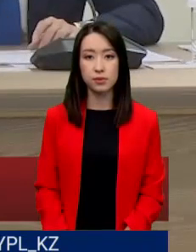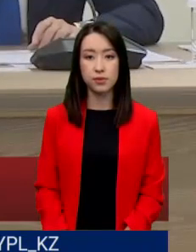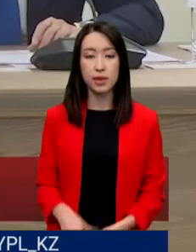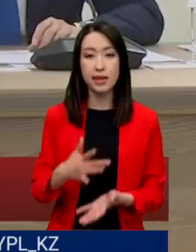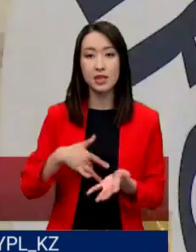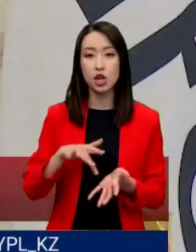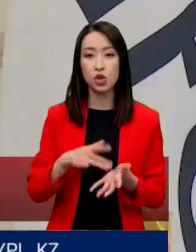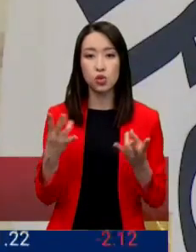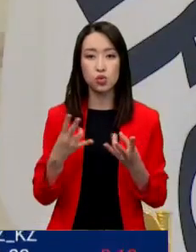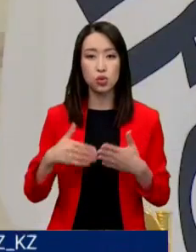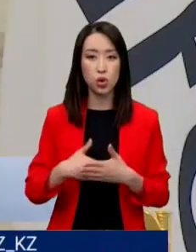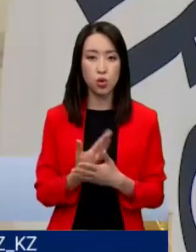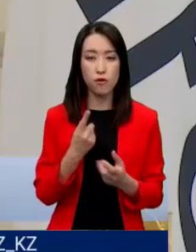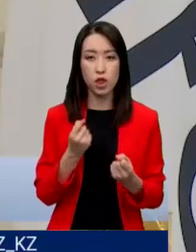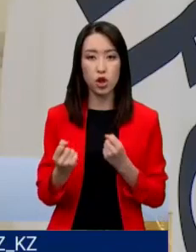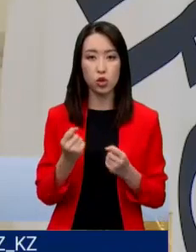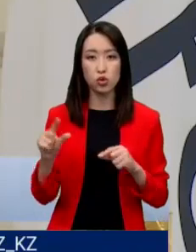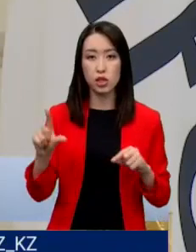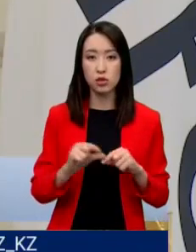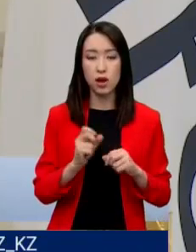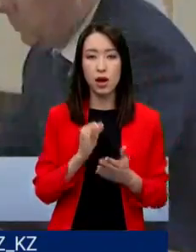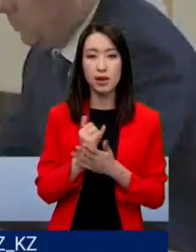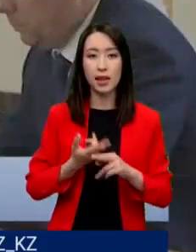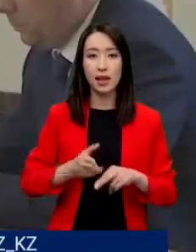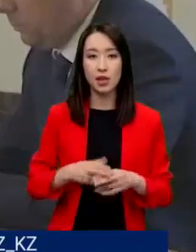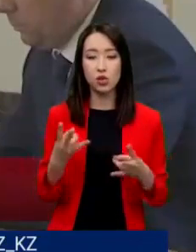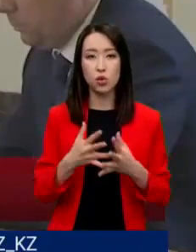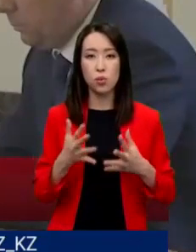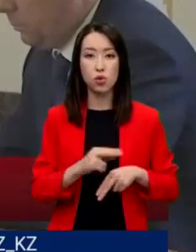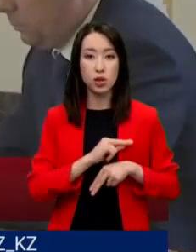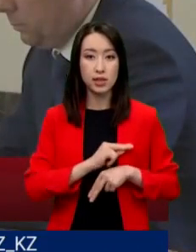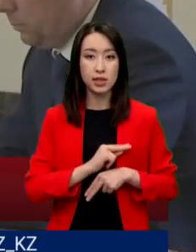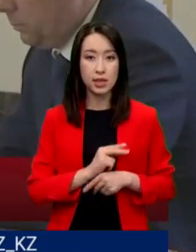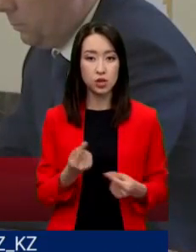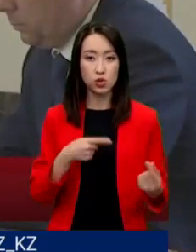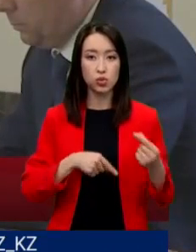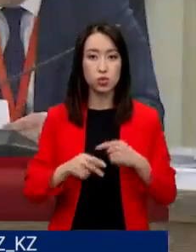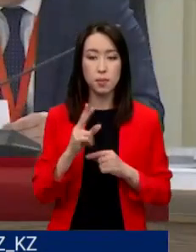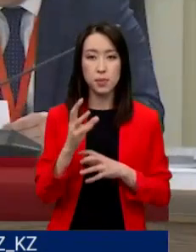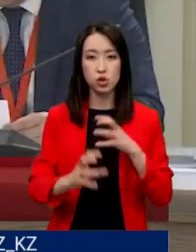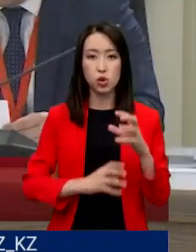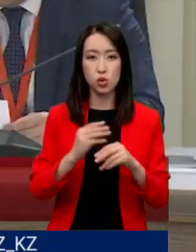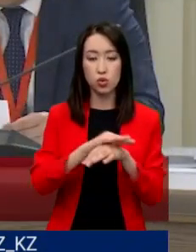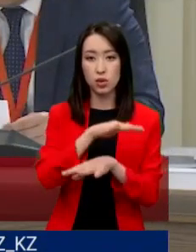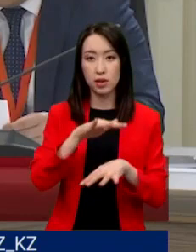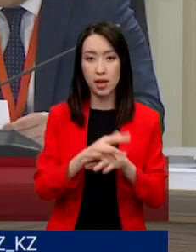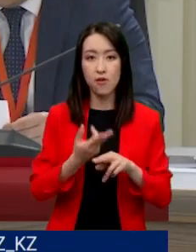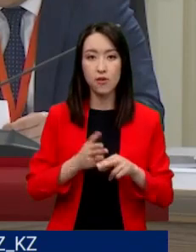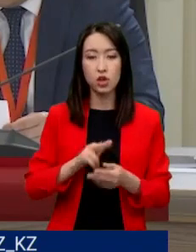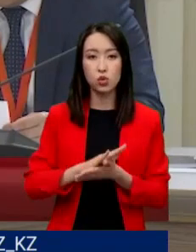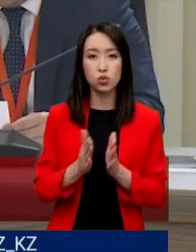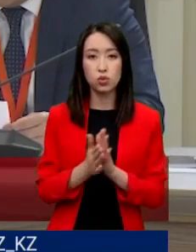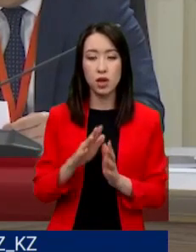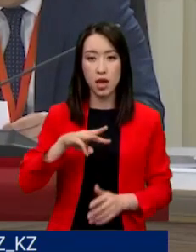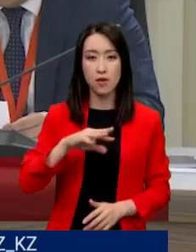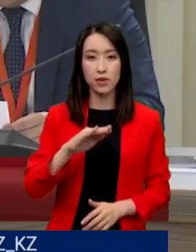Стране нужны новые надежные источники, а для этого нужно более тесно взаимодействовать с международными депозитариями. В этих условиях площадка